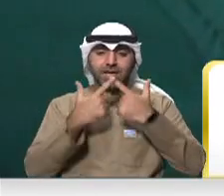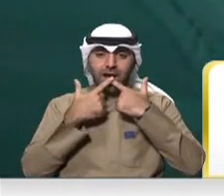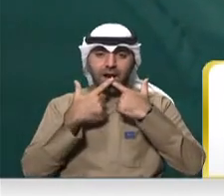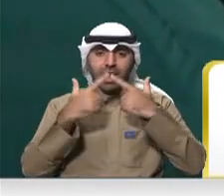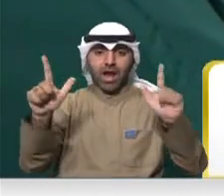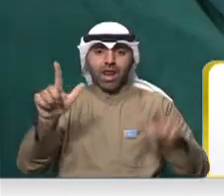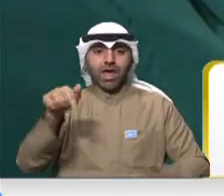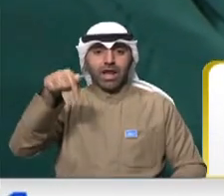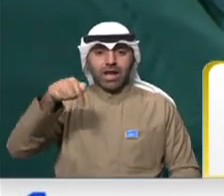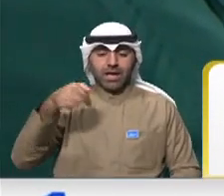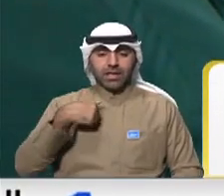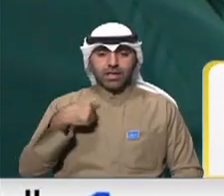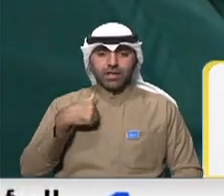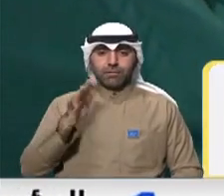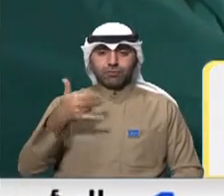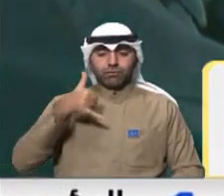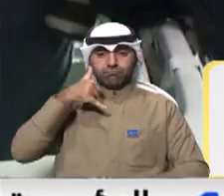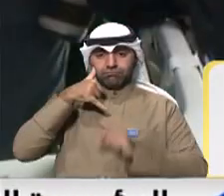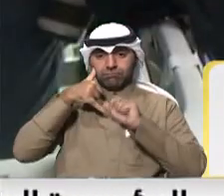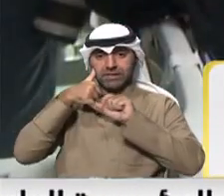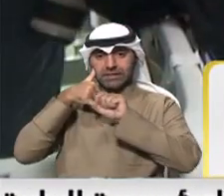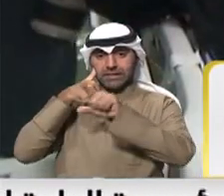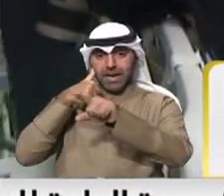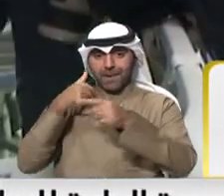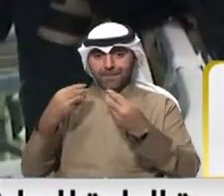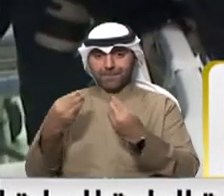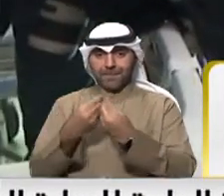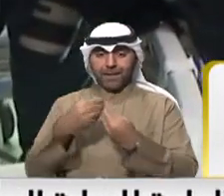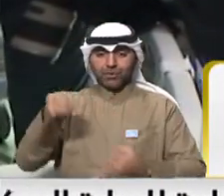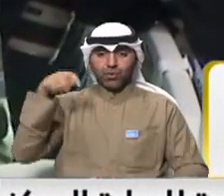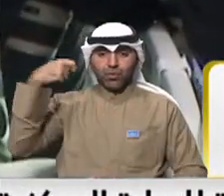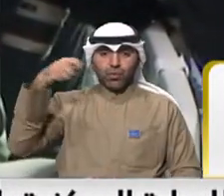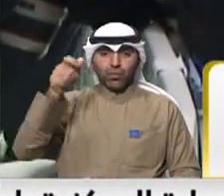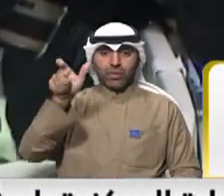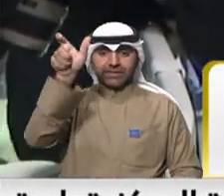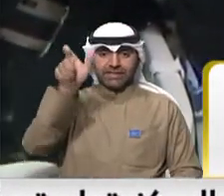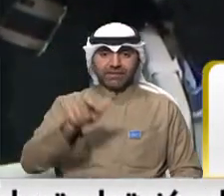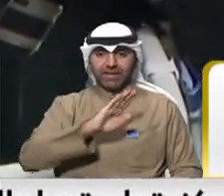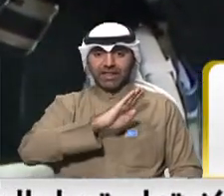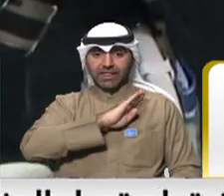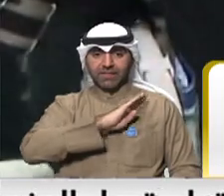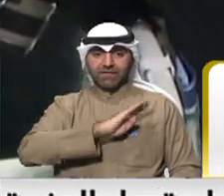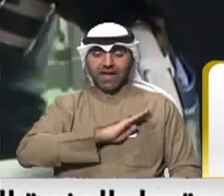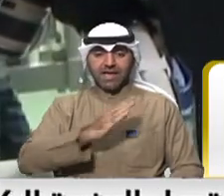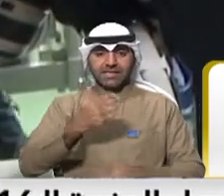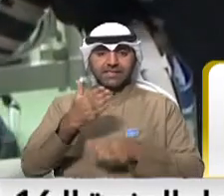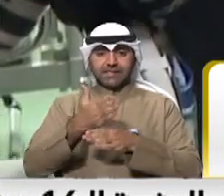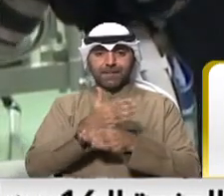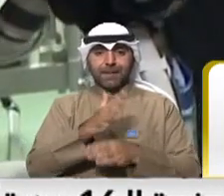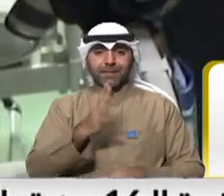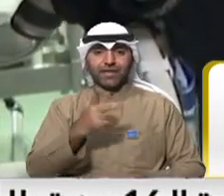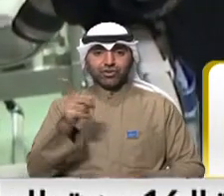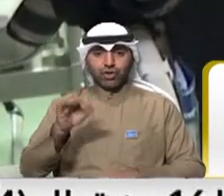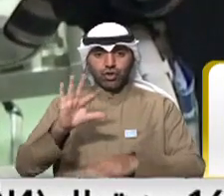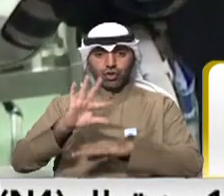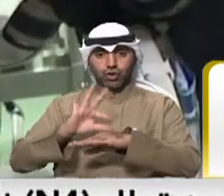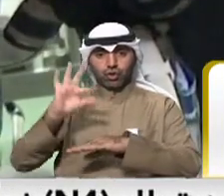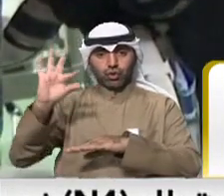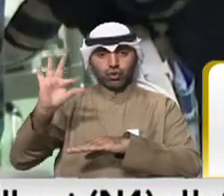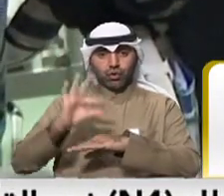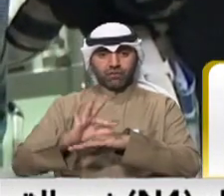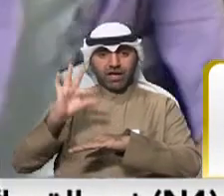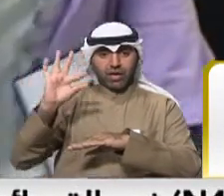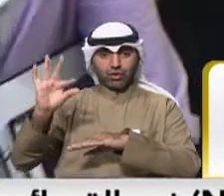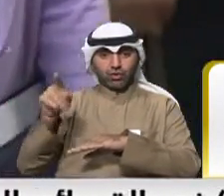الكورية الجنوبية معالجة الأجور وظروف العمل قبل محاولة زيادة عدد الأطباء. كما عارض